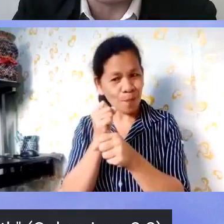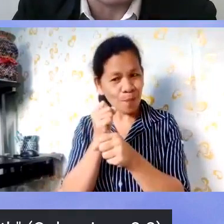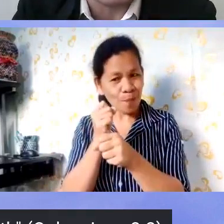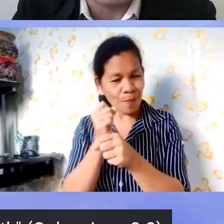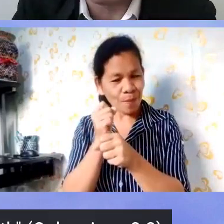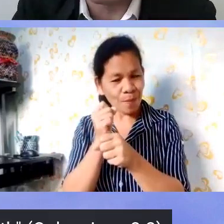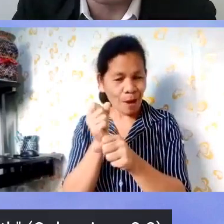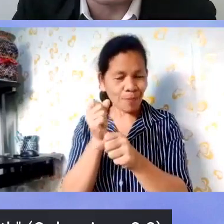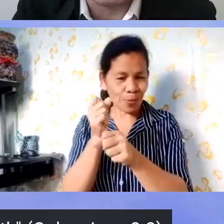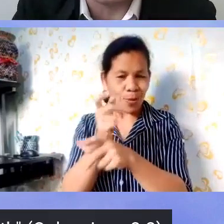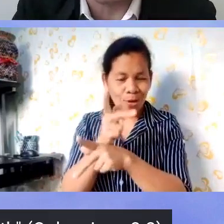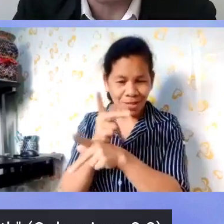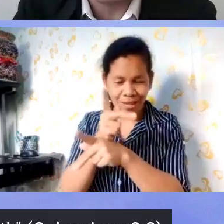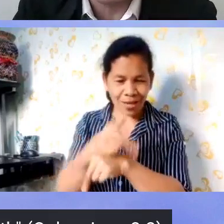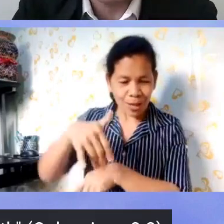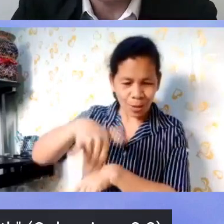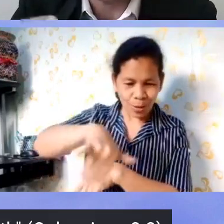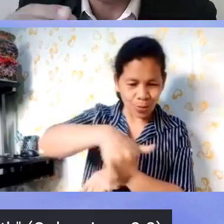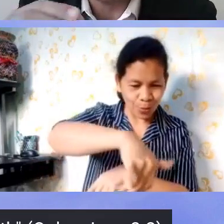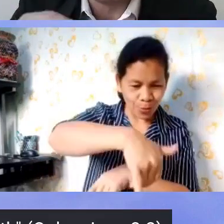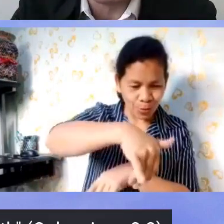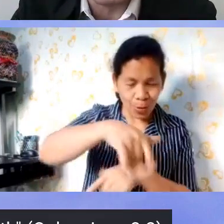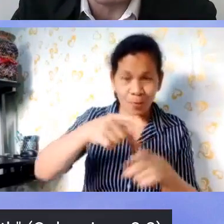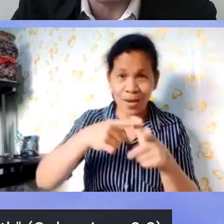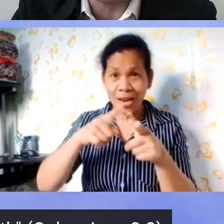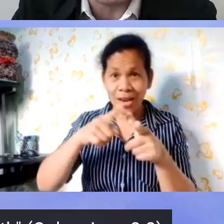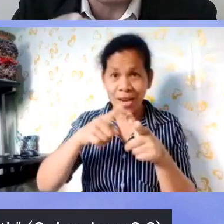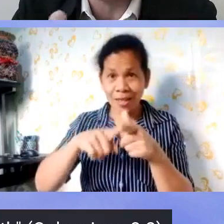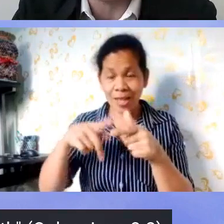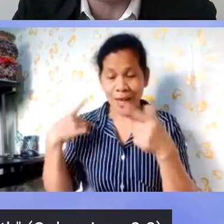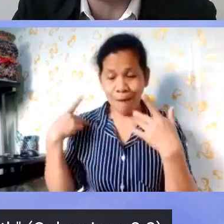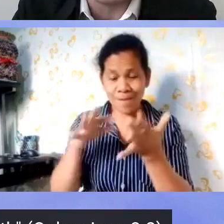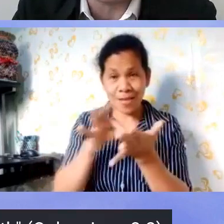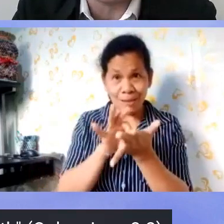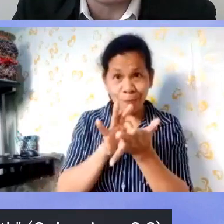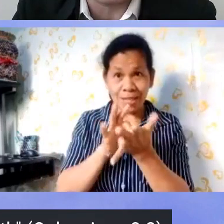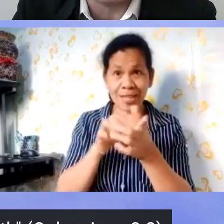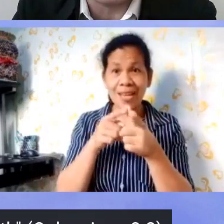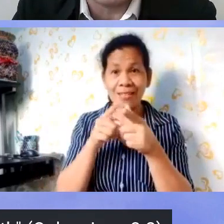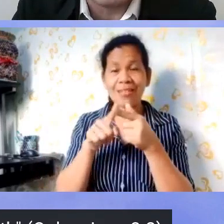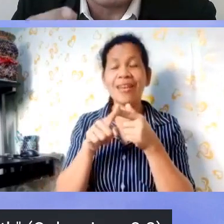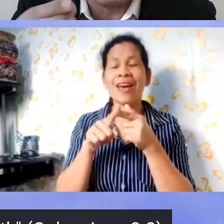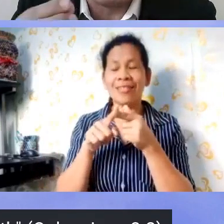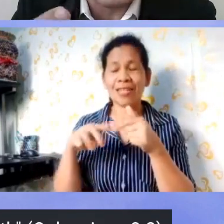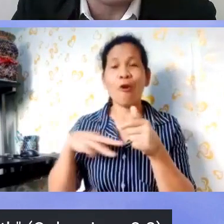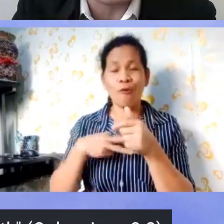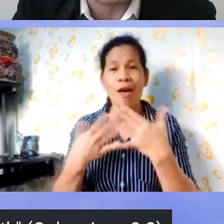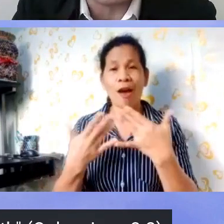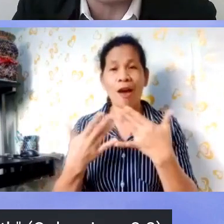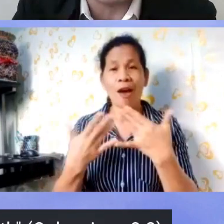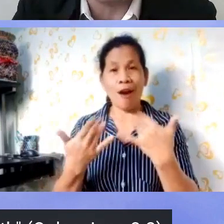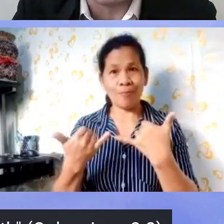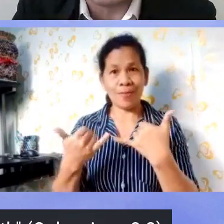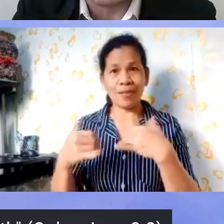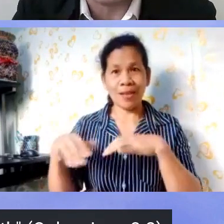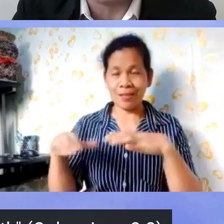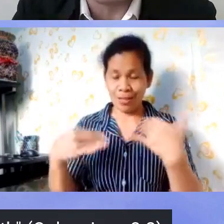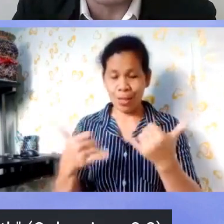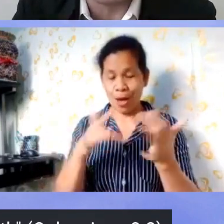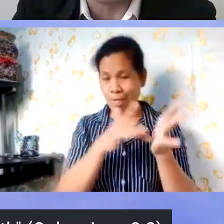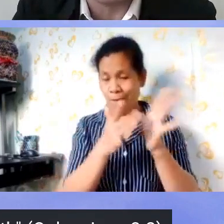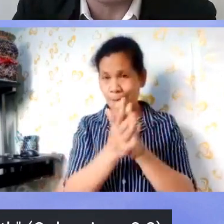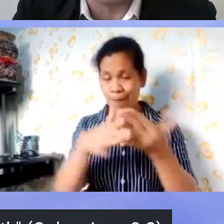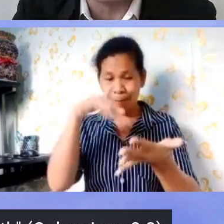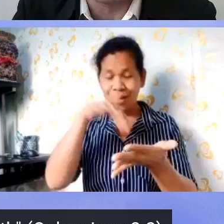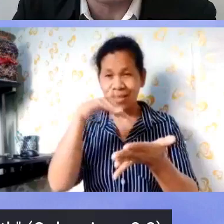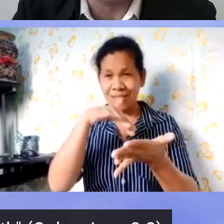diligin, kailangan abunuhan. At ito pong ating mga ginagawa, Bible study, pag-aaral po